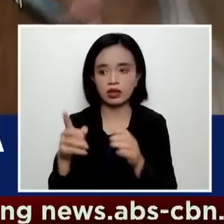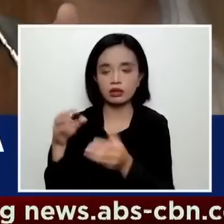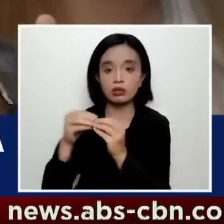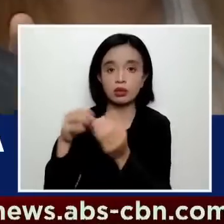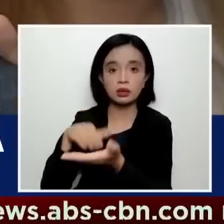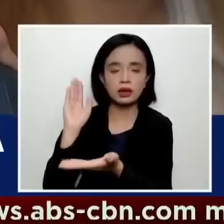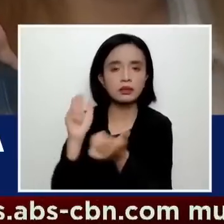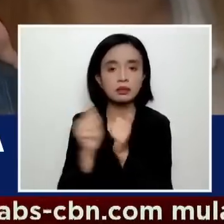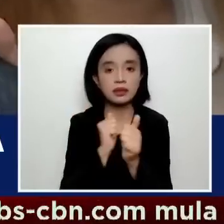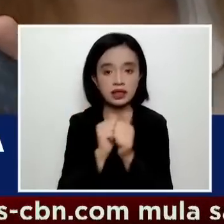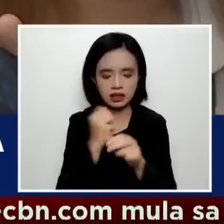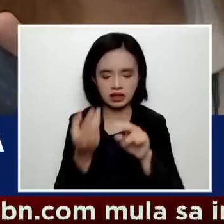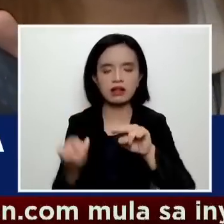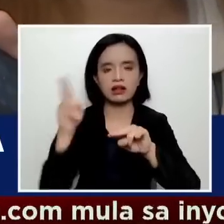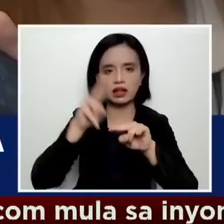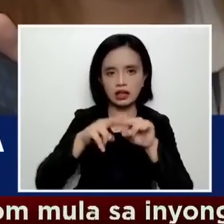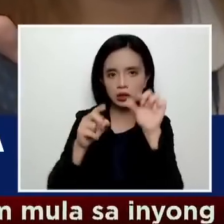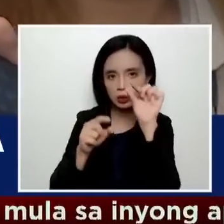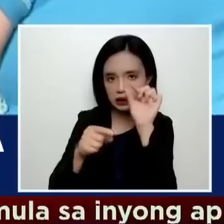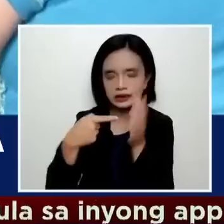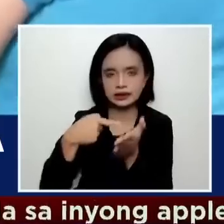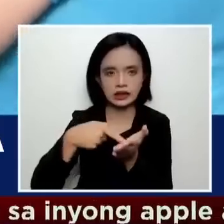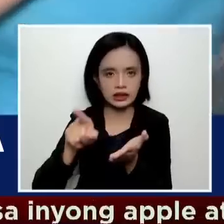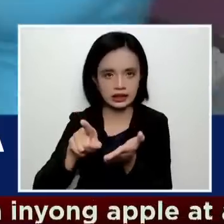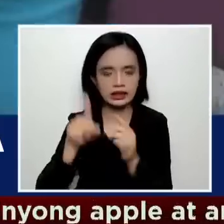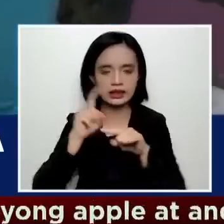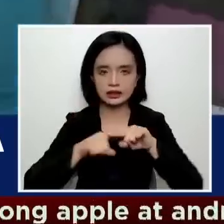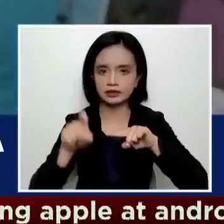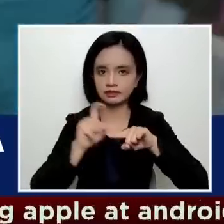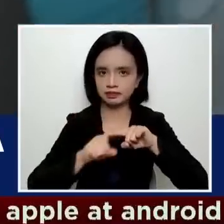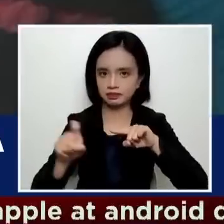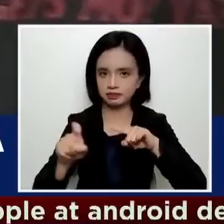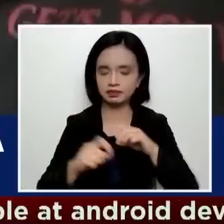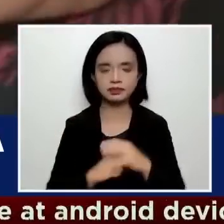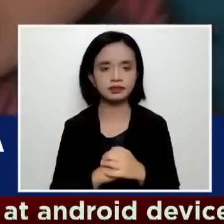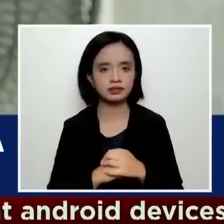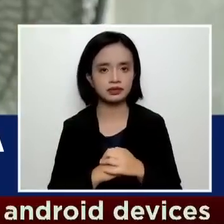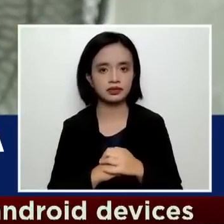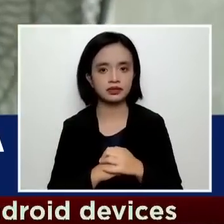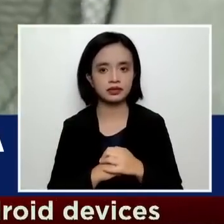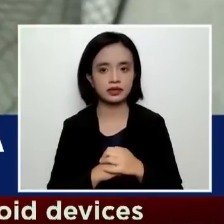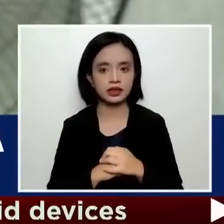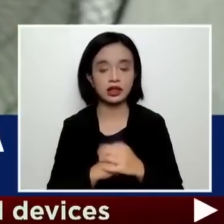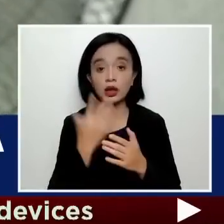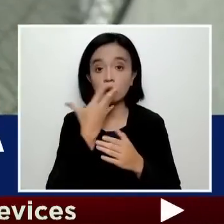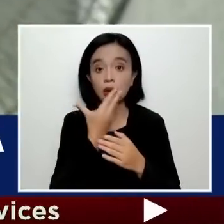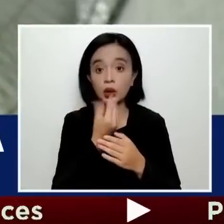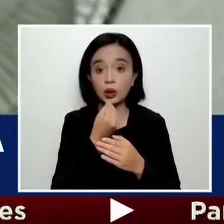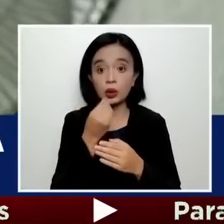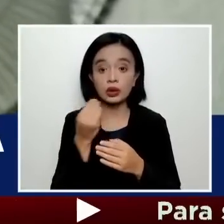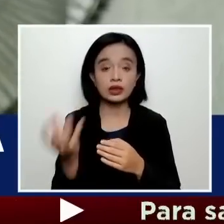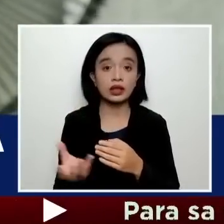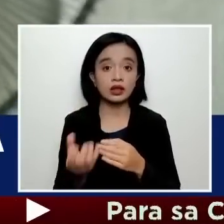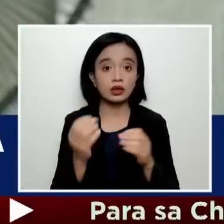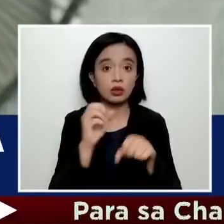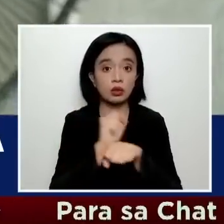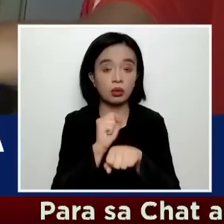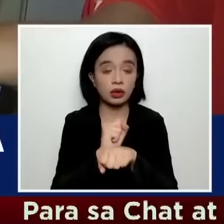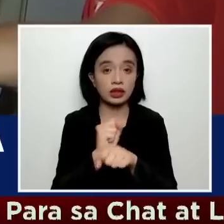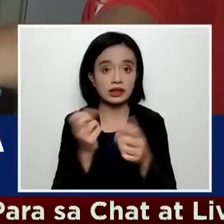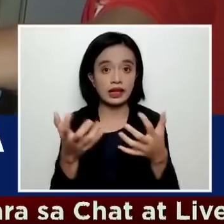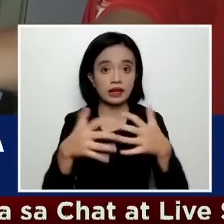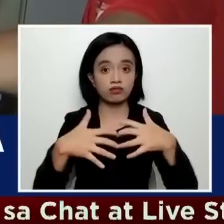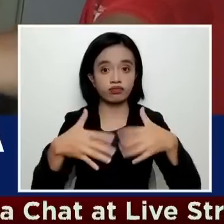sabihin nun, tataas yung konti ang presyo ng kuryente. Aminado ang mga plant operators na kulang na ang bilang ng mga planta sa